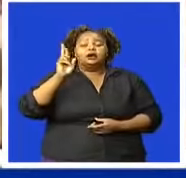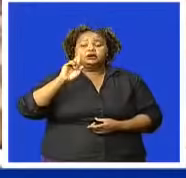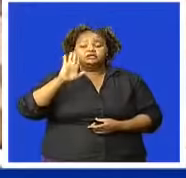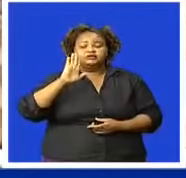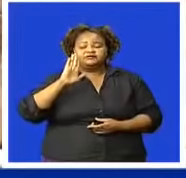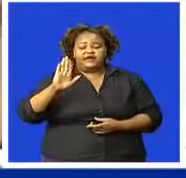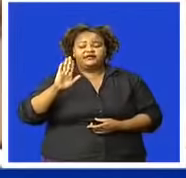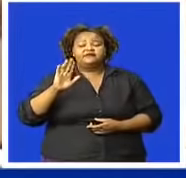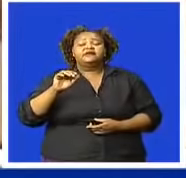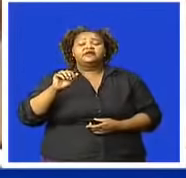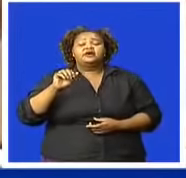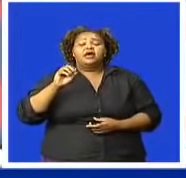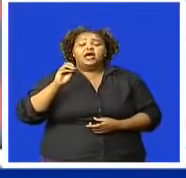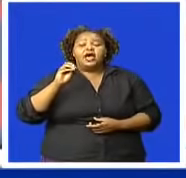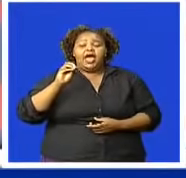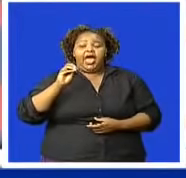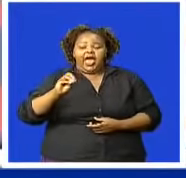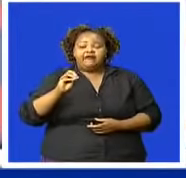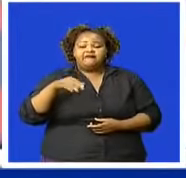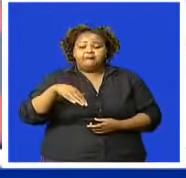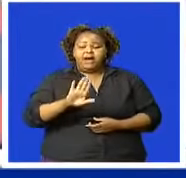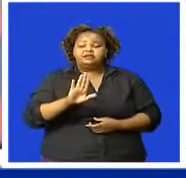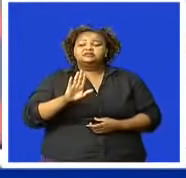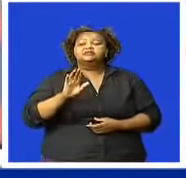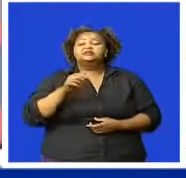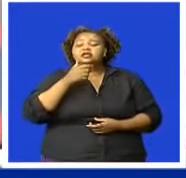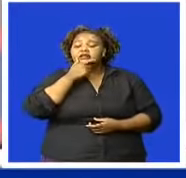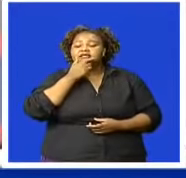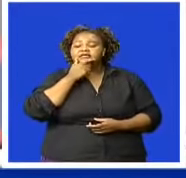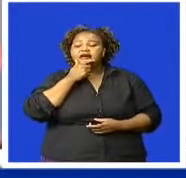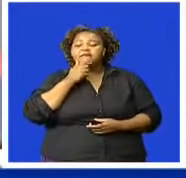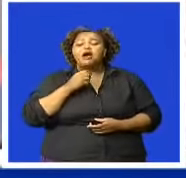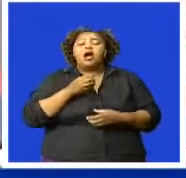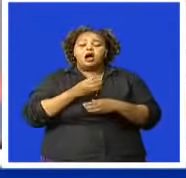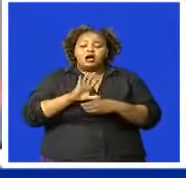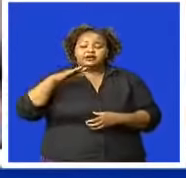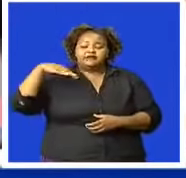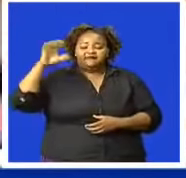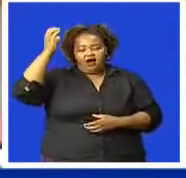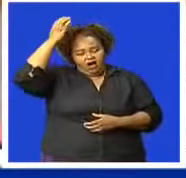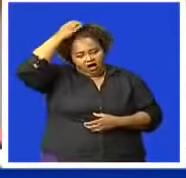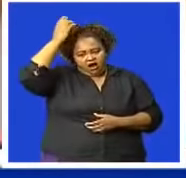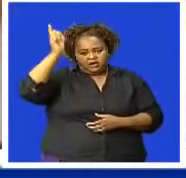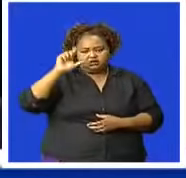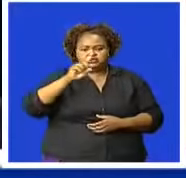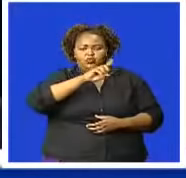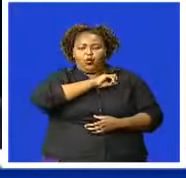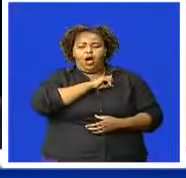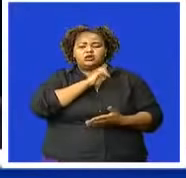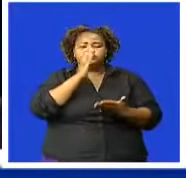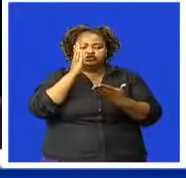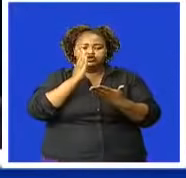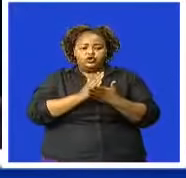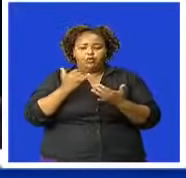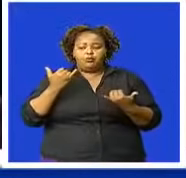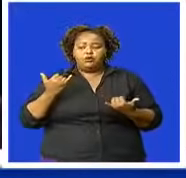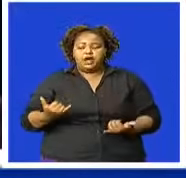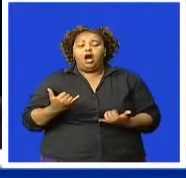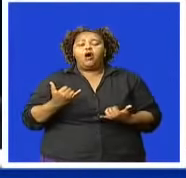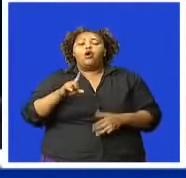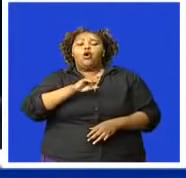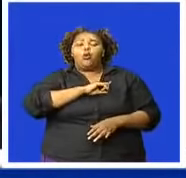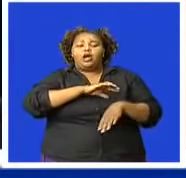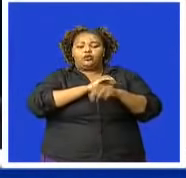nyanga lesetulu eveni leLesotho kodwa yamiswa ngesizathu seligciwane iCorona. Le midlalo